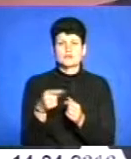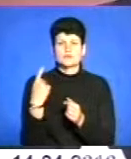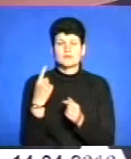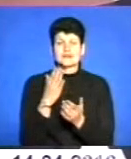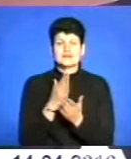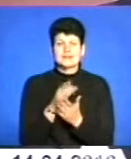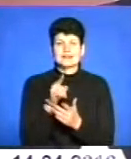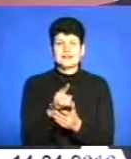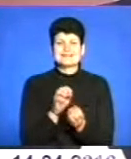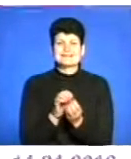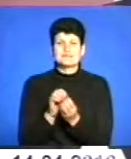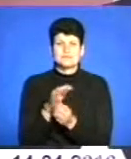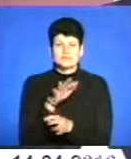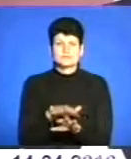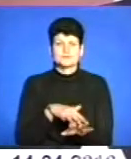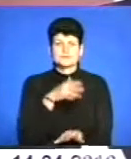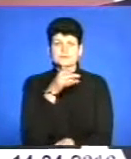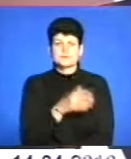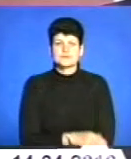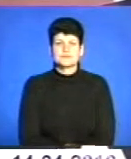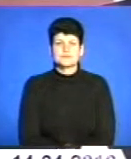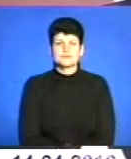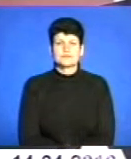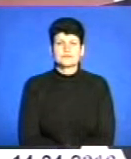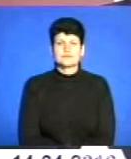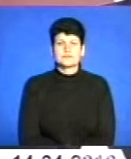така стабільність вже тривалий час. We have also been able today